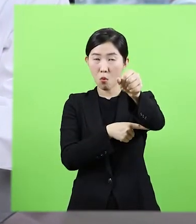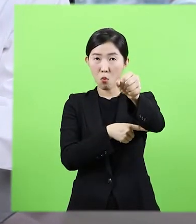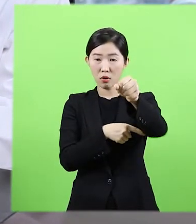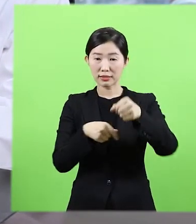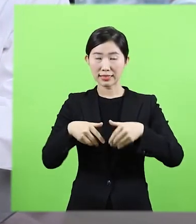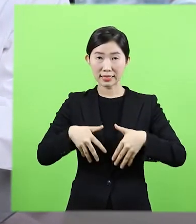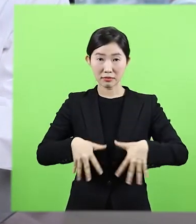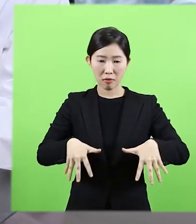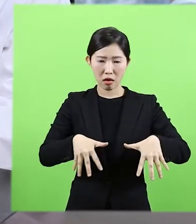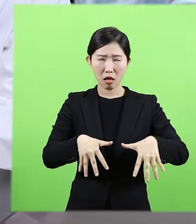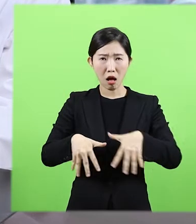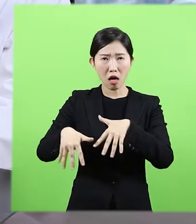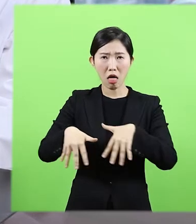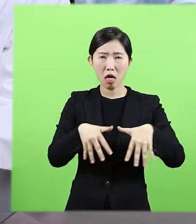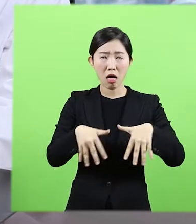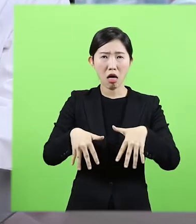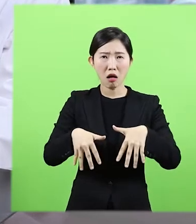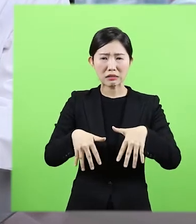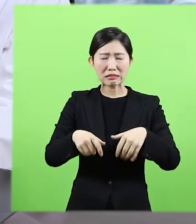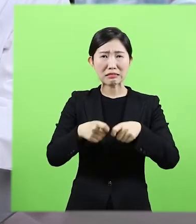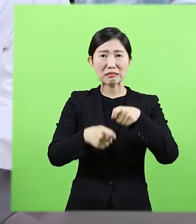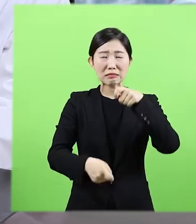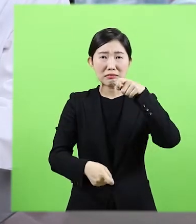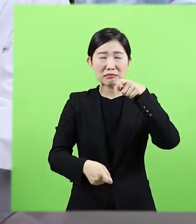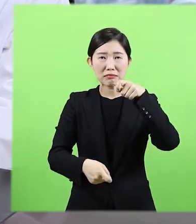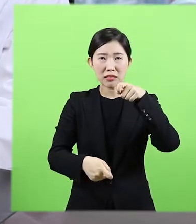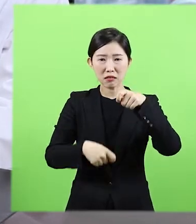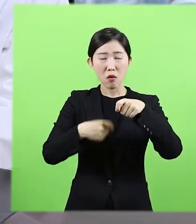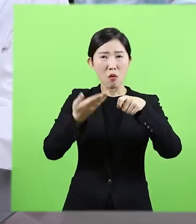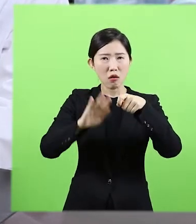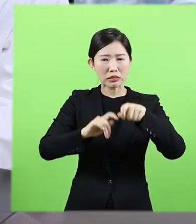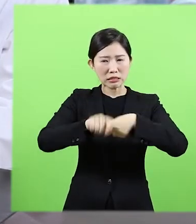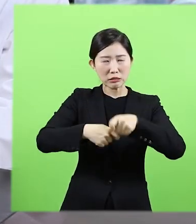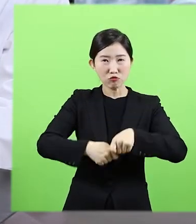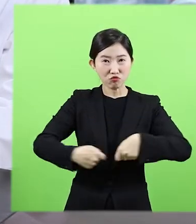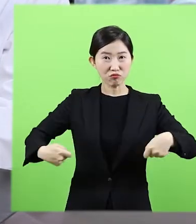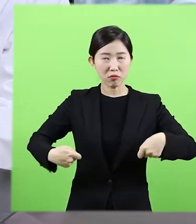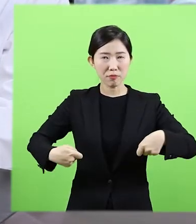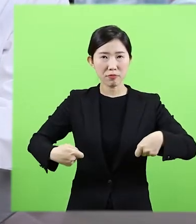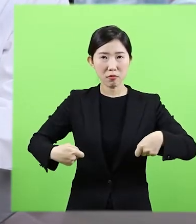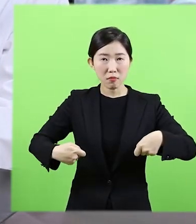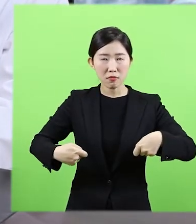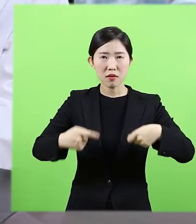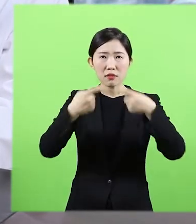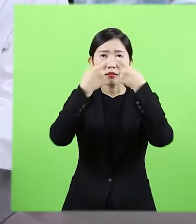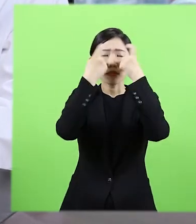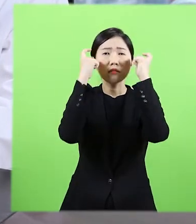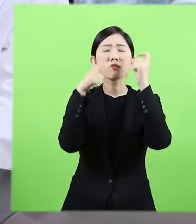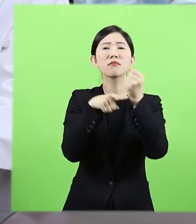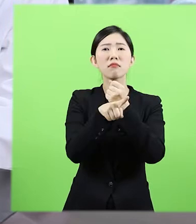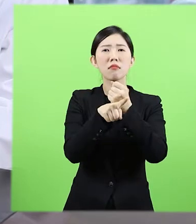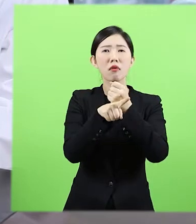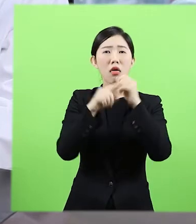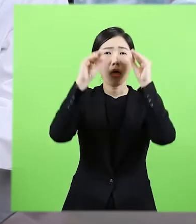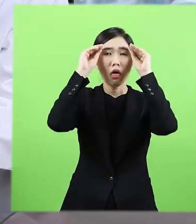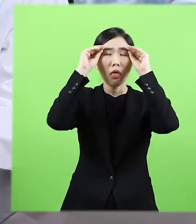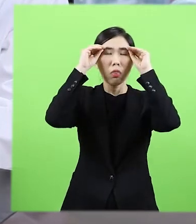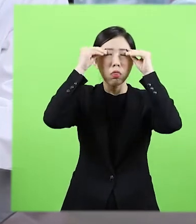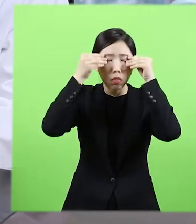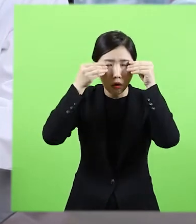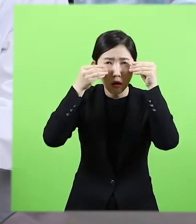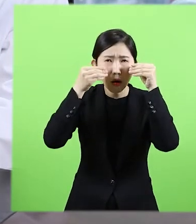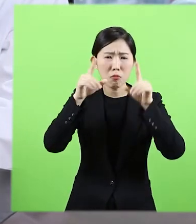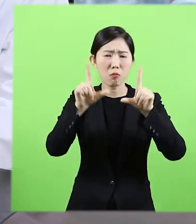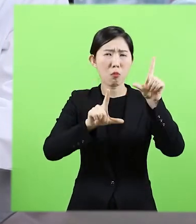땅에 끌리는데 이걸 허리띠만 매면 쌍꺼풀 수술만 하면 이렇게 덮여져 내려오기 때문에 우리가 모양이